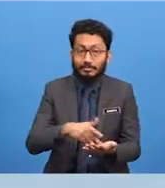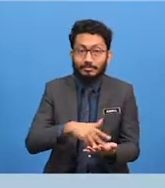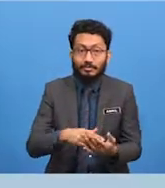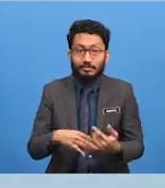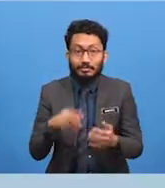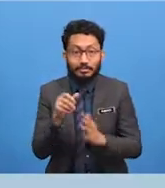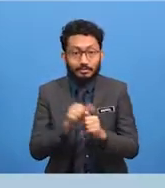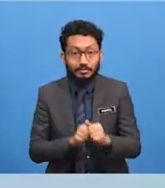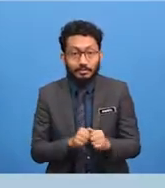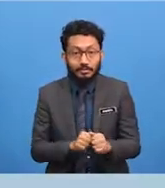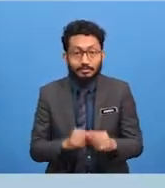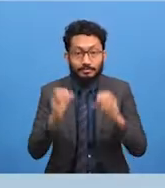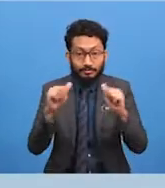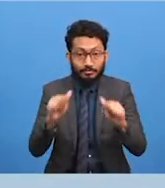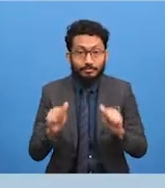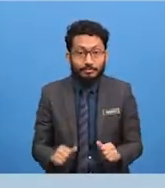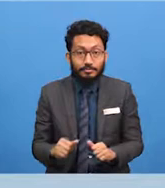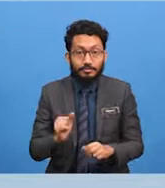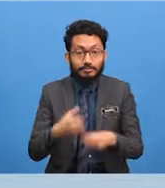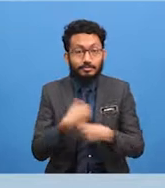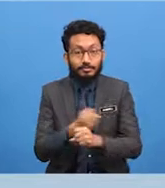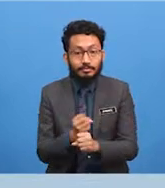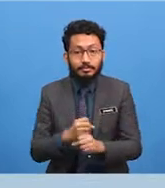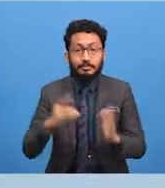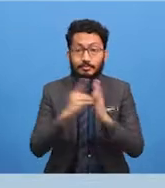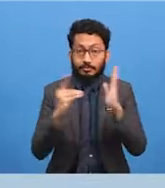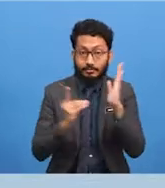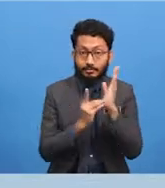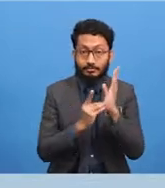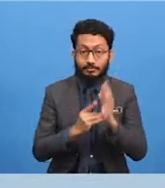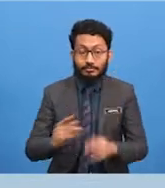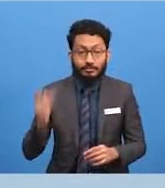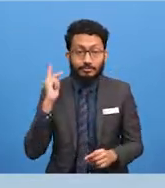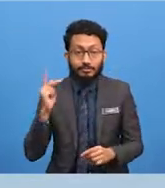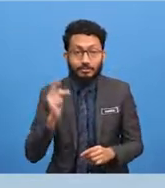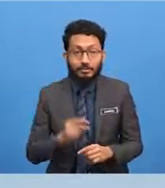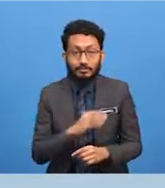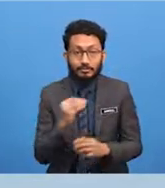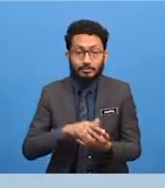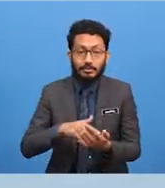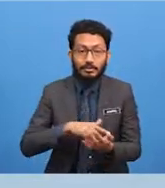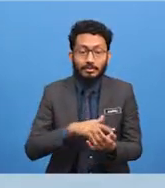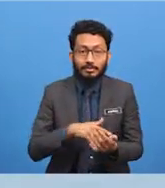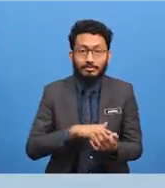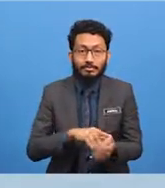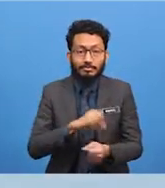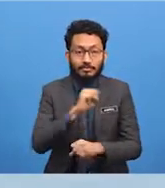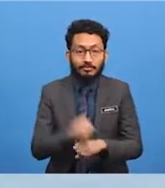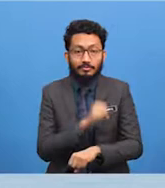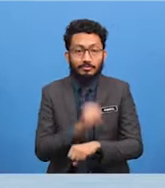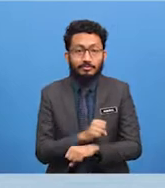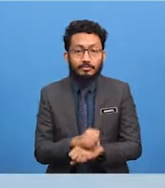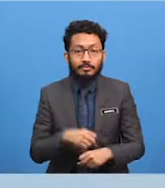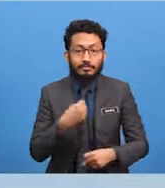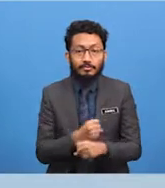setiap alternatif yang dibentuk berdasarkan kekuatan dan kelemahan syarikat di